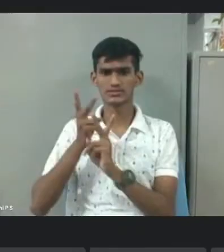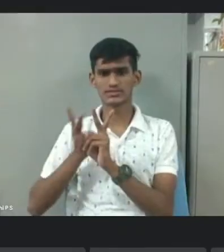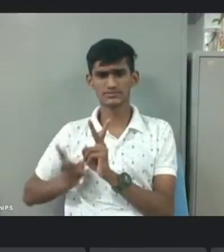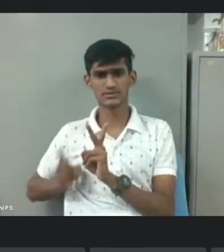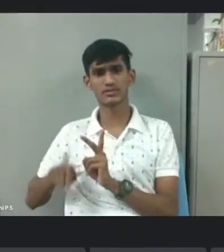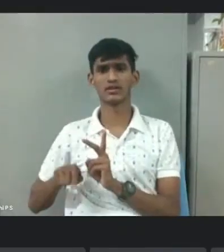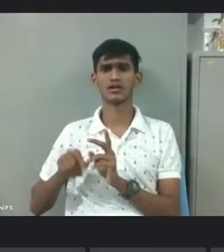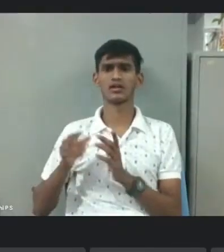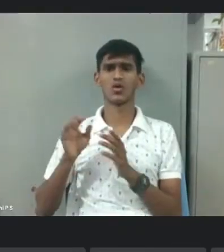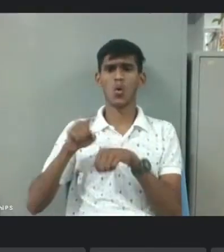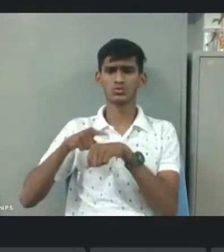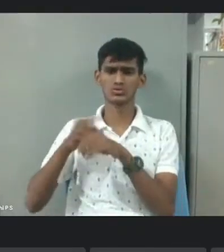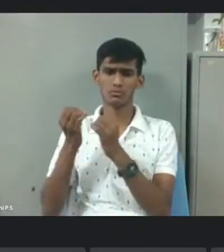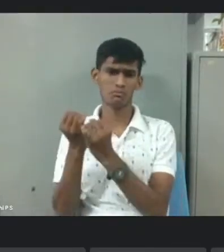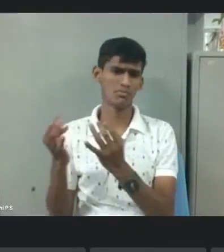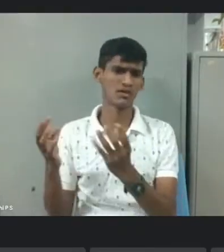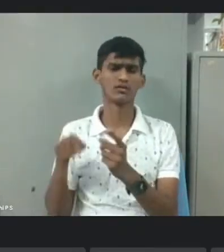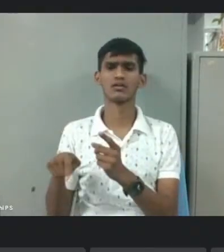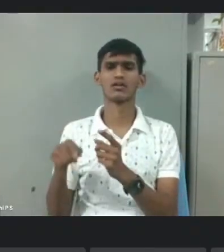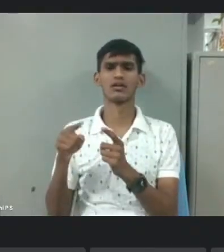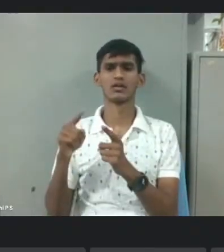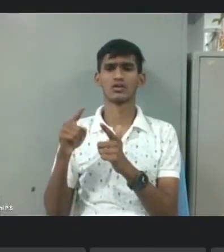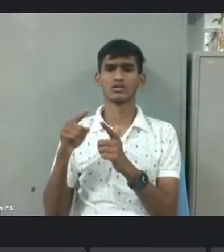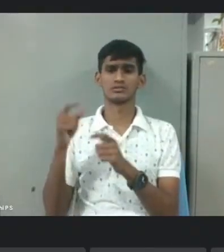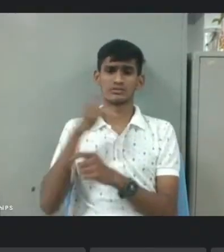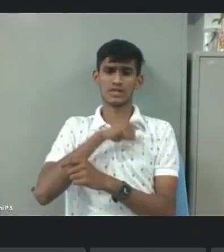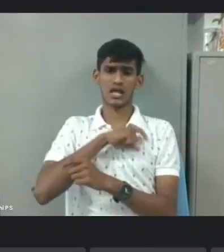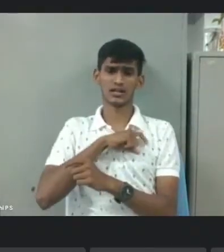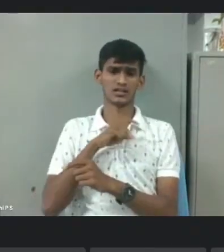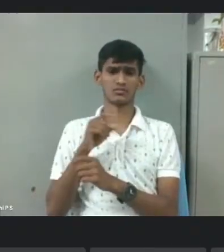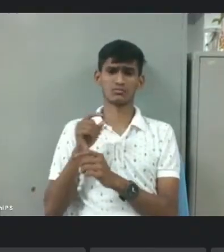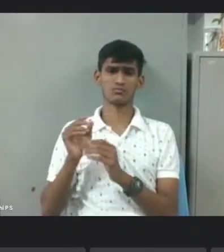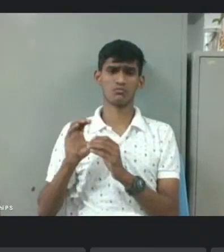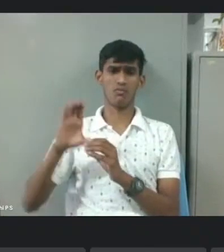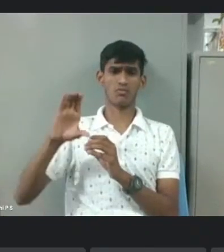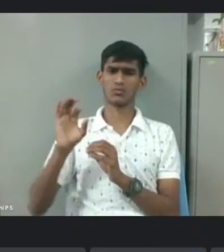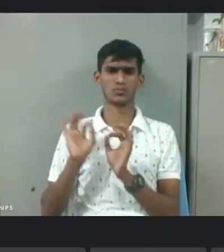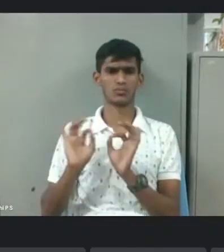അവിടെയെല്ലാം കുറേയധികം ഓപ്പർച്യൂണിറ്റീസ് ഉണ്ട്. വലിയൊരു ശമ്പളം അല്ല അതിനകത്തുണ്ടാവുക, കൂടുതലും ഈ